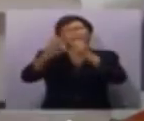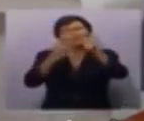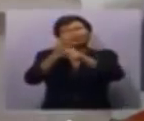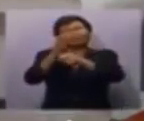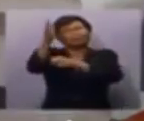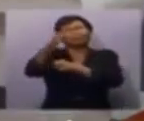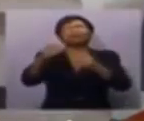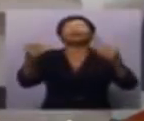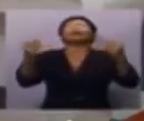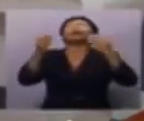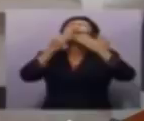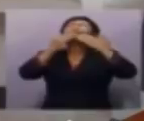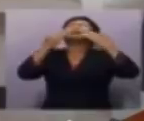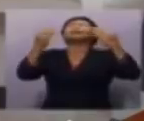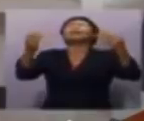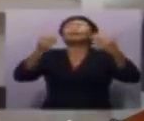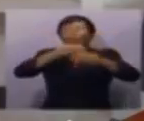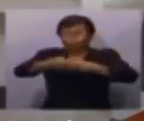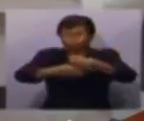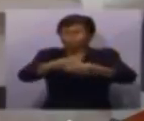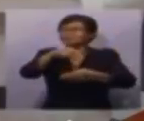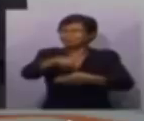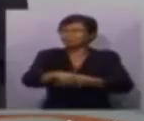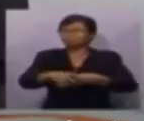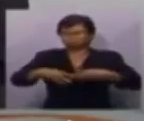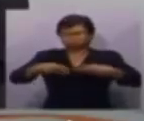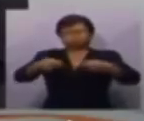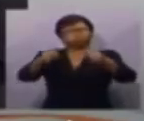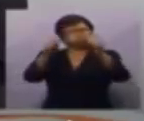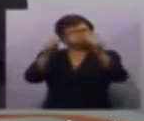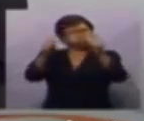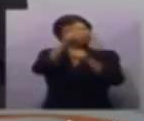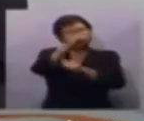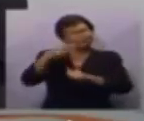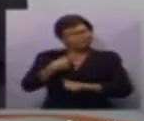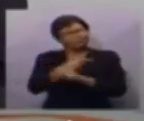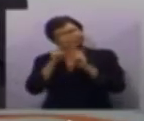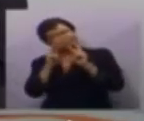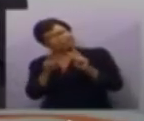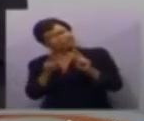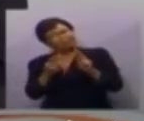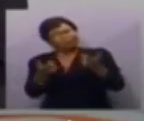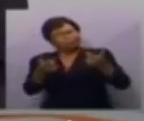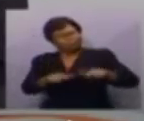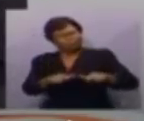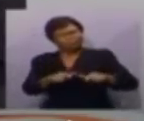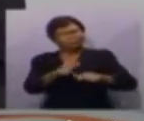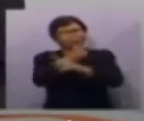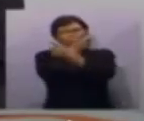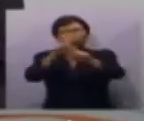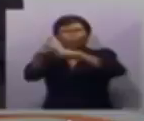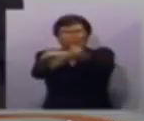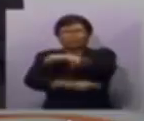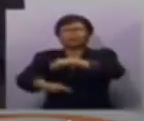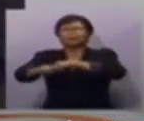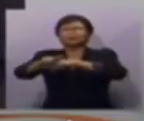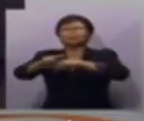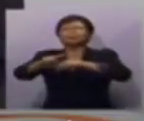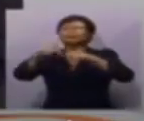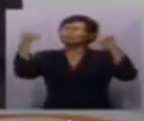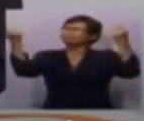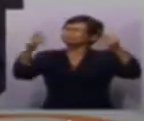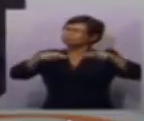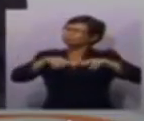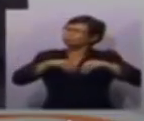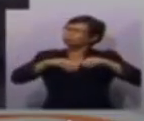datang. Dan alhamdulillah, proses ini berjalan dengan baik dan kita lihat festival demokrasi ini disambut dengan matang.